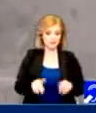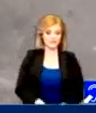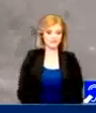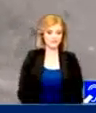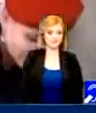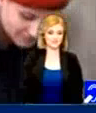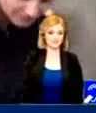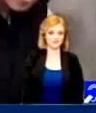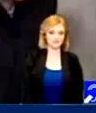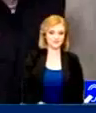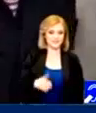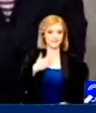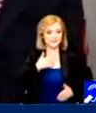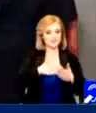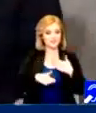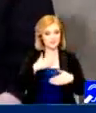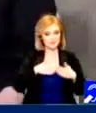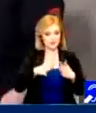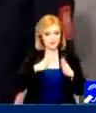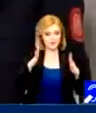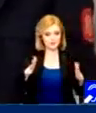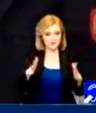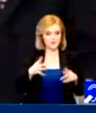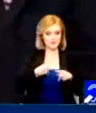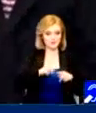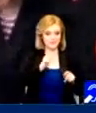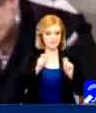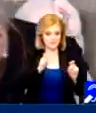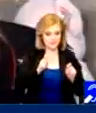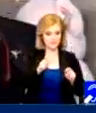bucurat foarte tare pentru acest cadou.